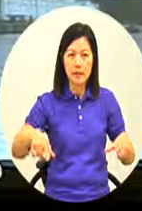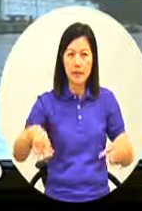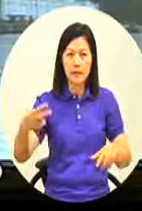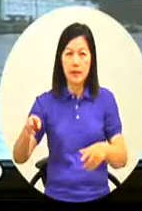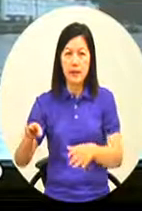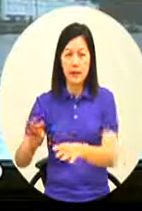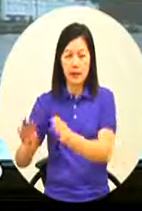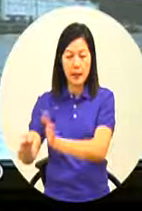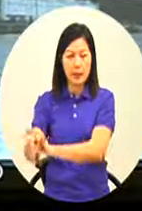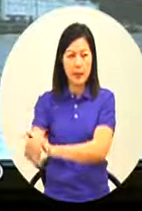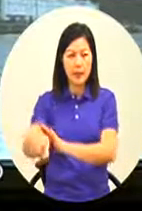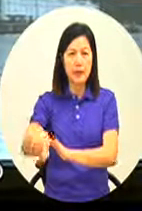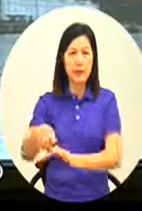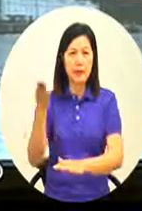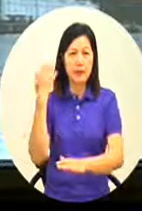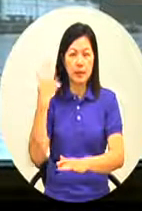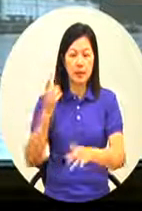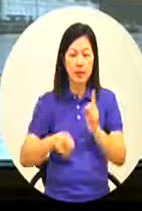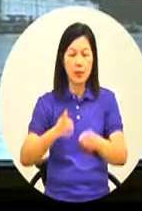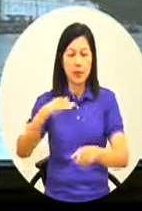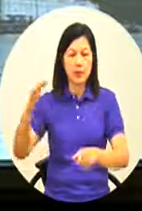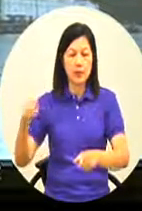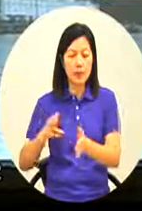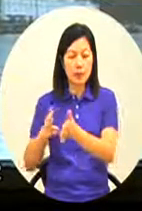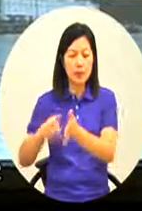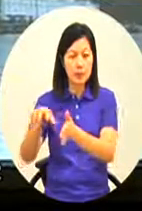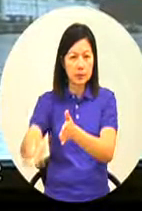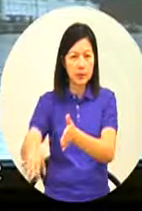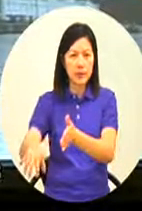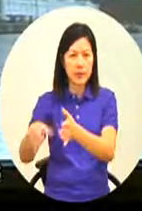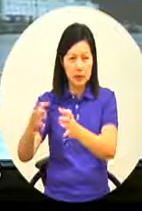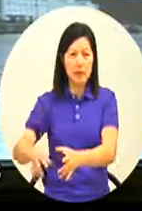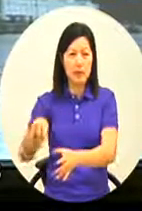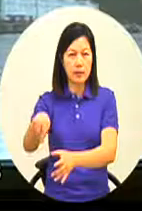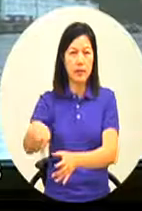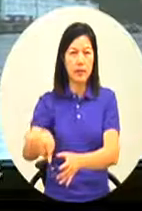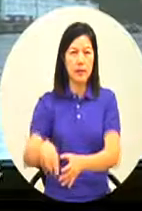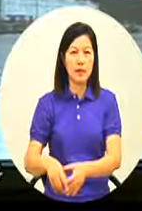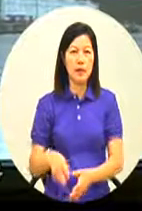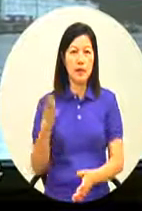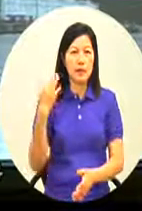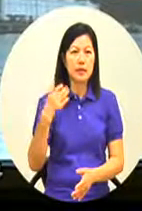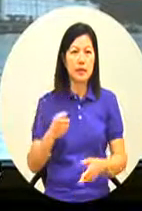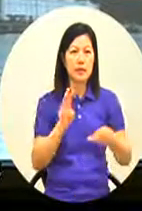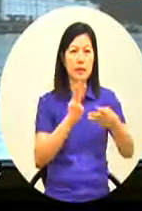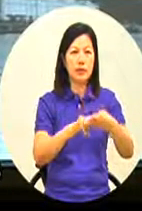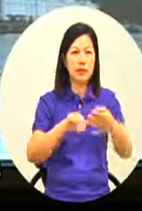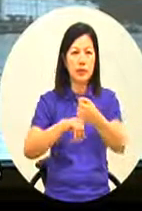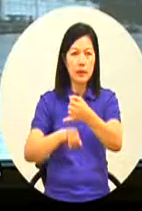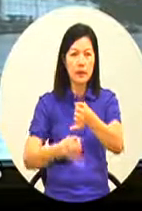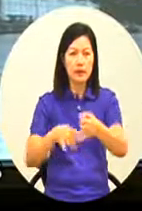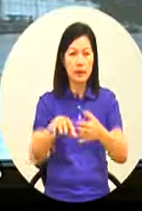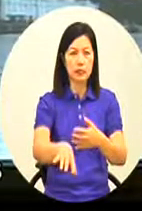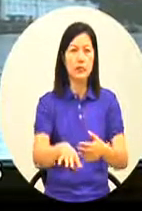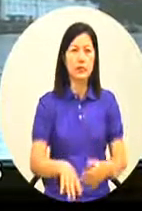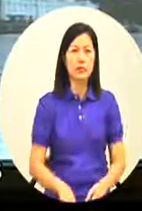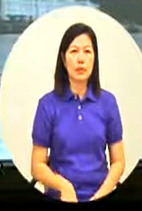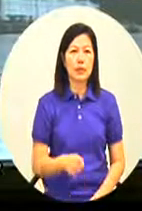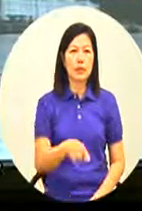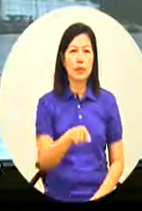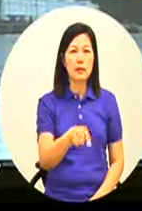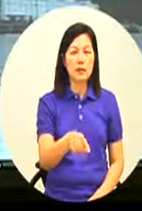个我们过去所知道的古山火车站，也可以叫田丁站了。那其实它是专造的仓